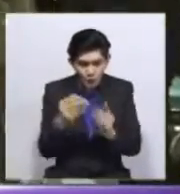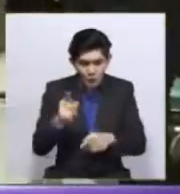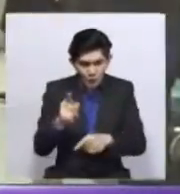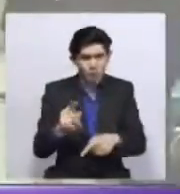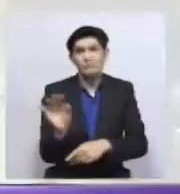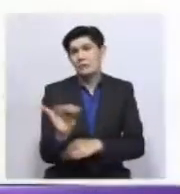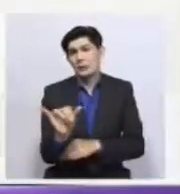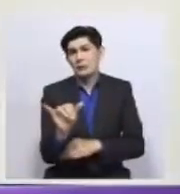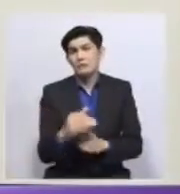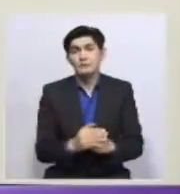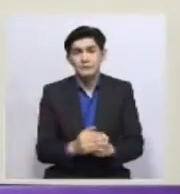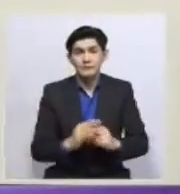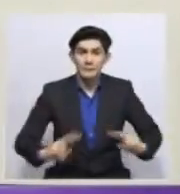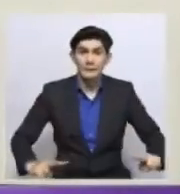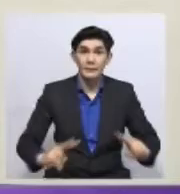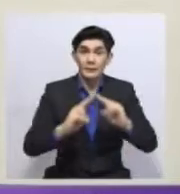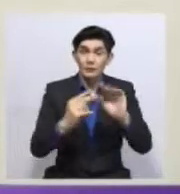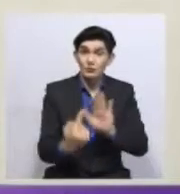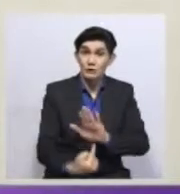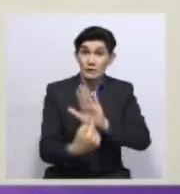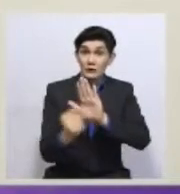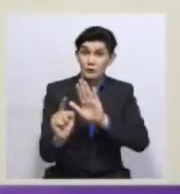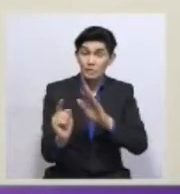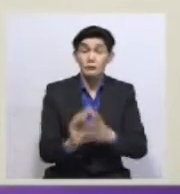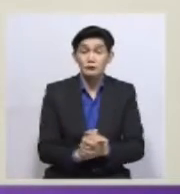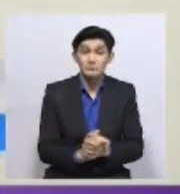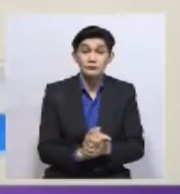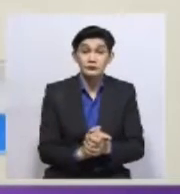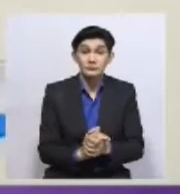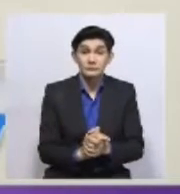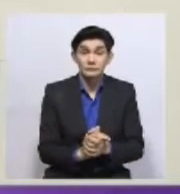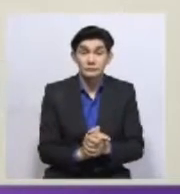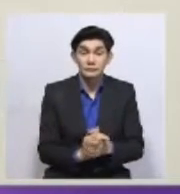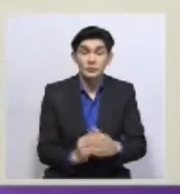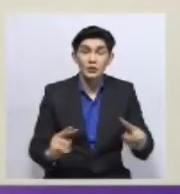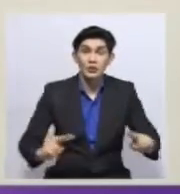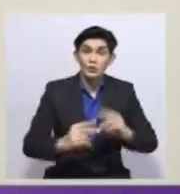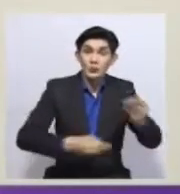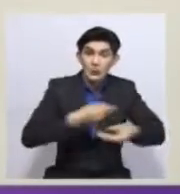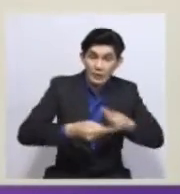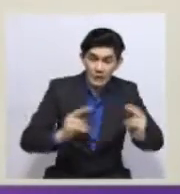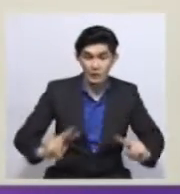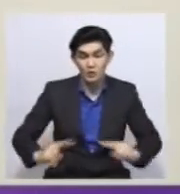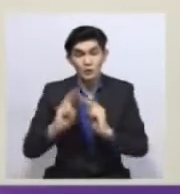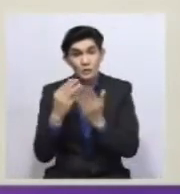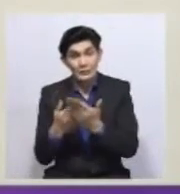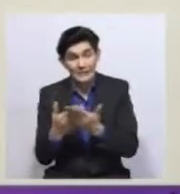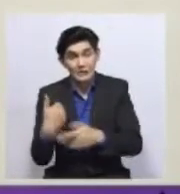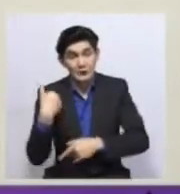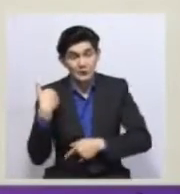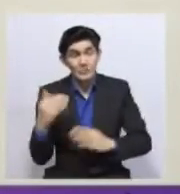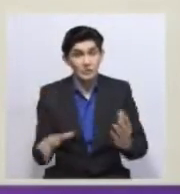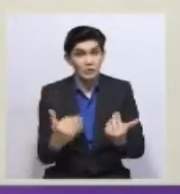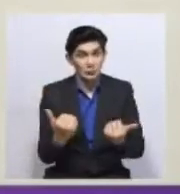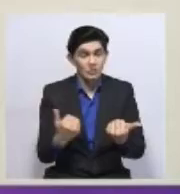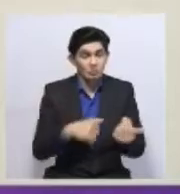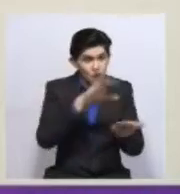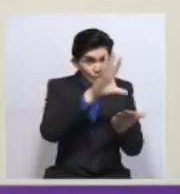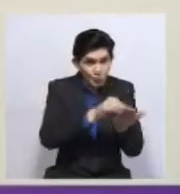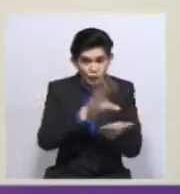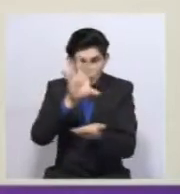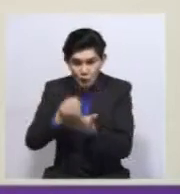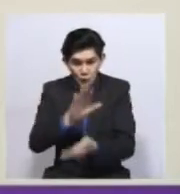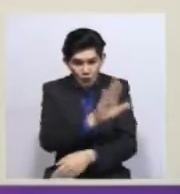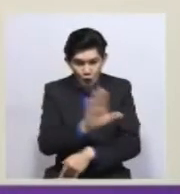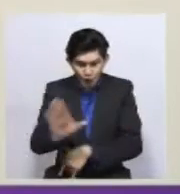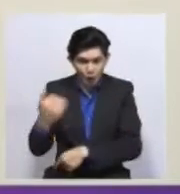ชน์ร่วมกัน กระทรวงอย่างพาณิชย์เอ่ยกระทรวงการคลังเหล่านี้นะเขามี Big Data ใน